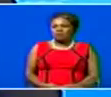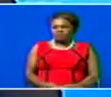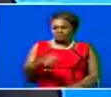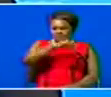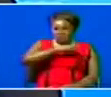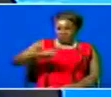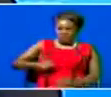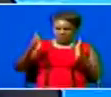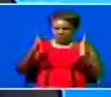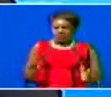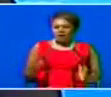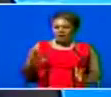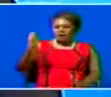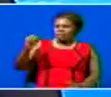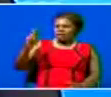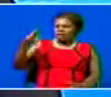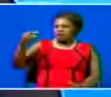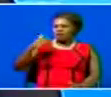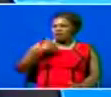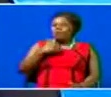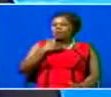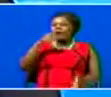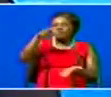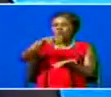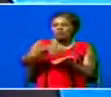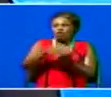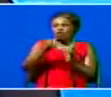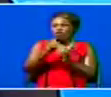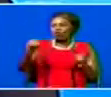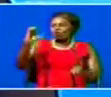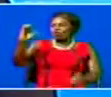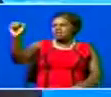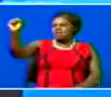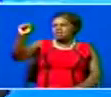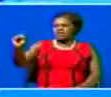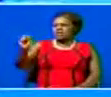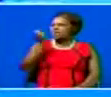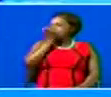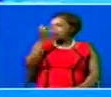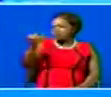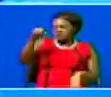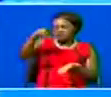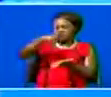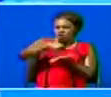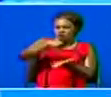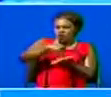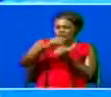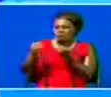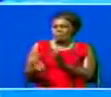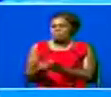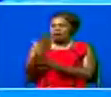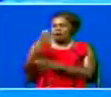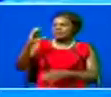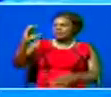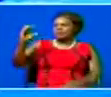Seneta wa kaunti ya Baringo Gideon Moi anasema hana haja ya nafasi ya waziri akipuuzilia mbali madai kuwa anahusika kwenye uundaji wa